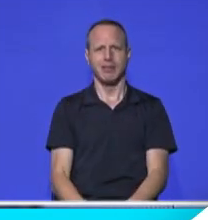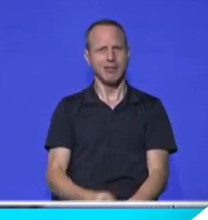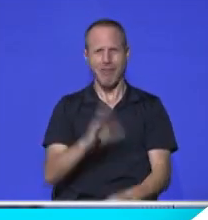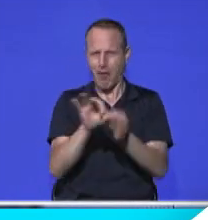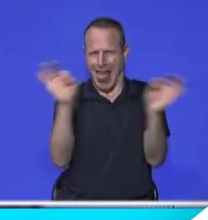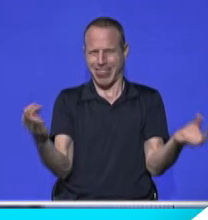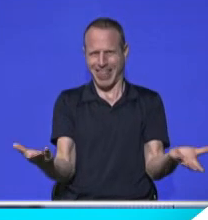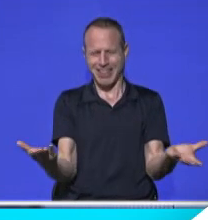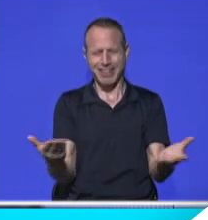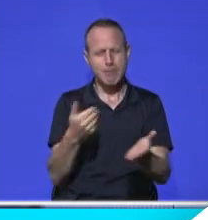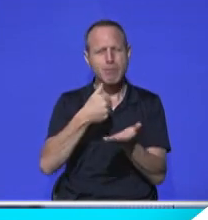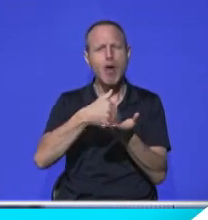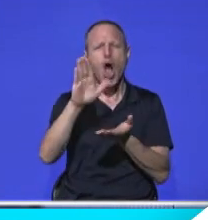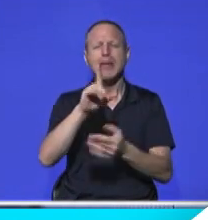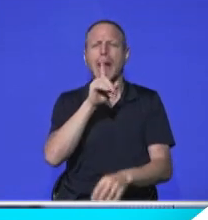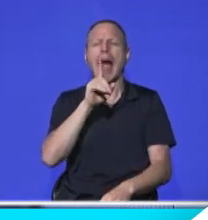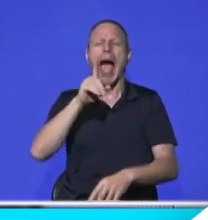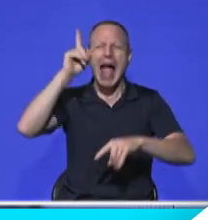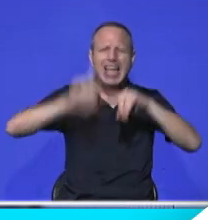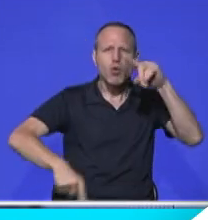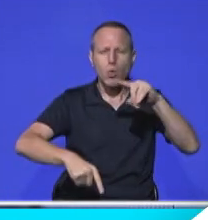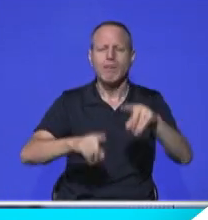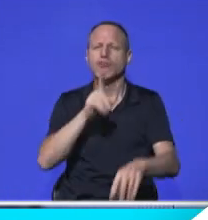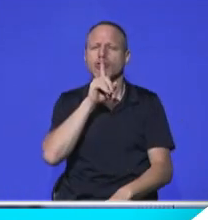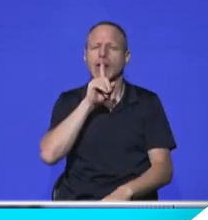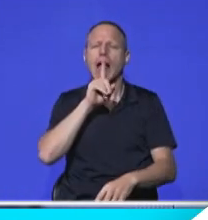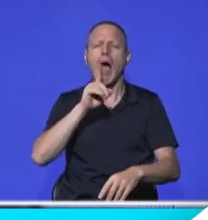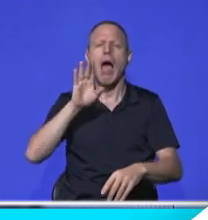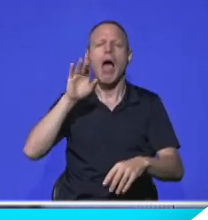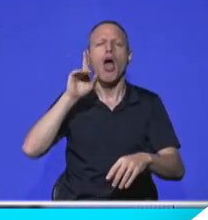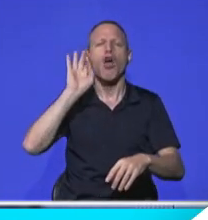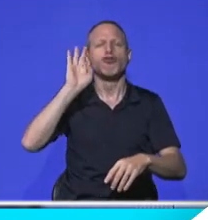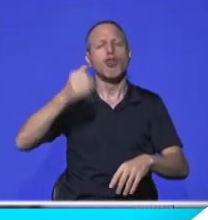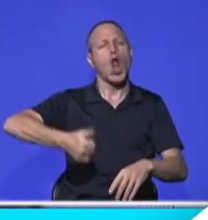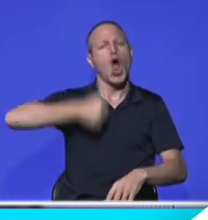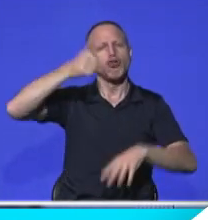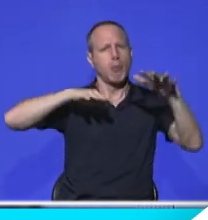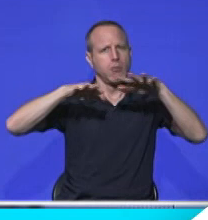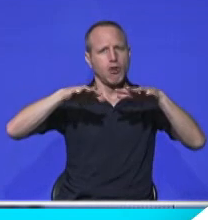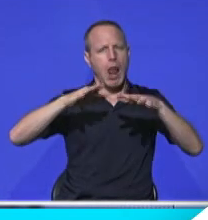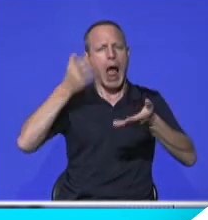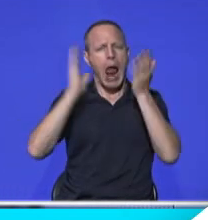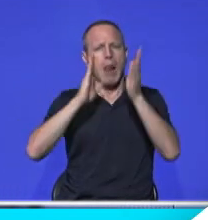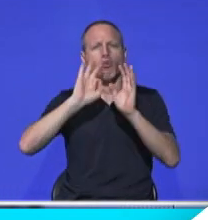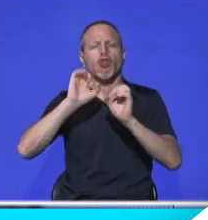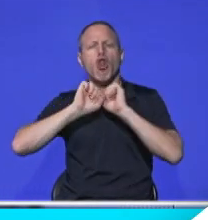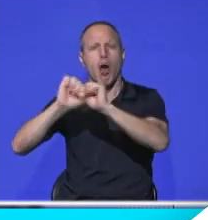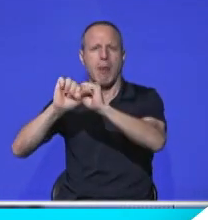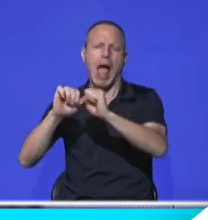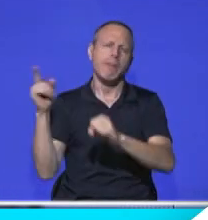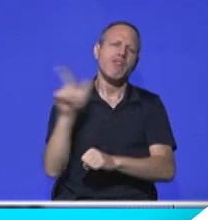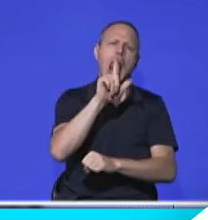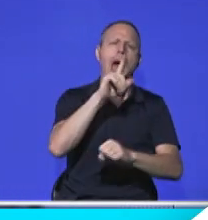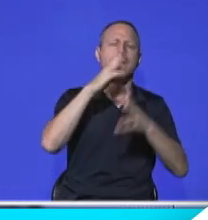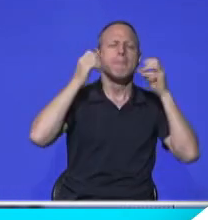להתחיל? בחוסר הגינוי ובשתיקה מחרישת האוזניים של ראש הממשלה ירום הודו לאלימות של תומכיו כלפי המפגינים, בניתוק